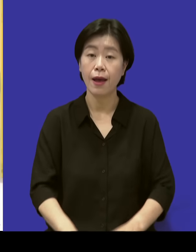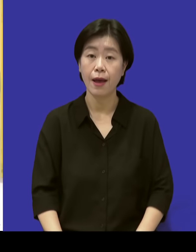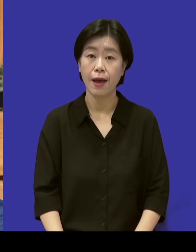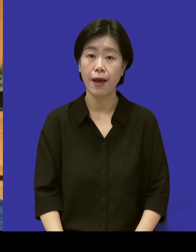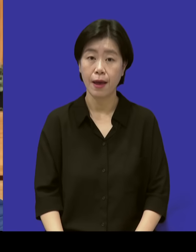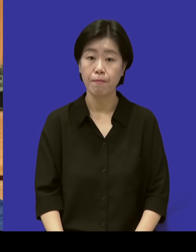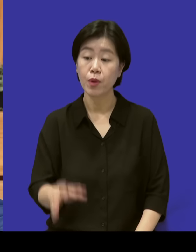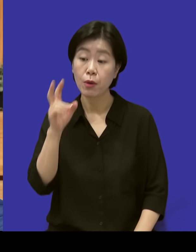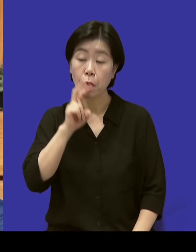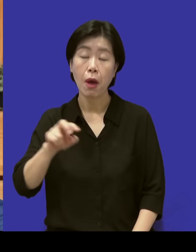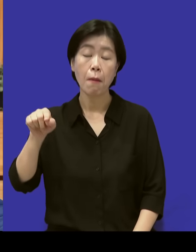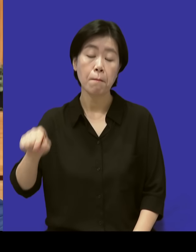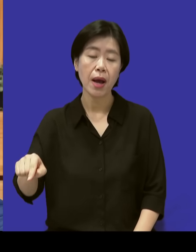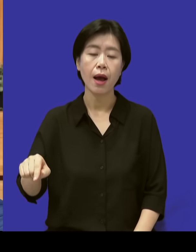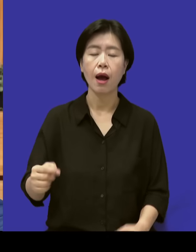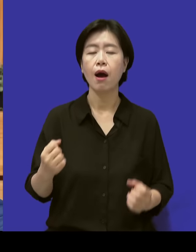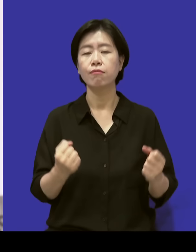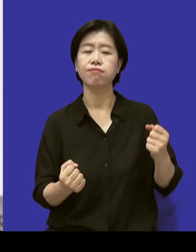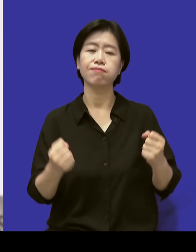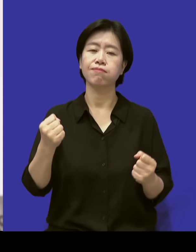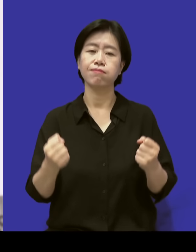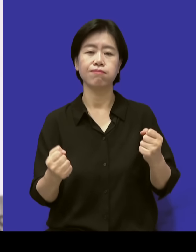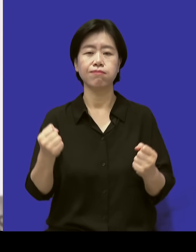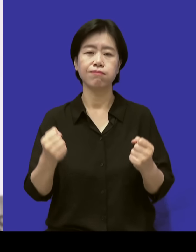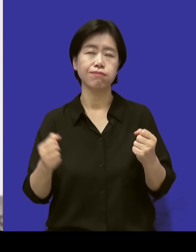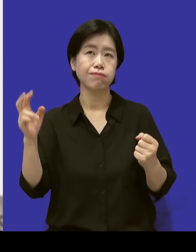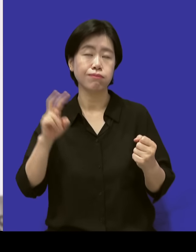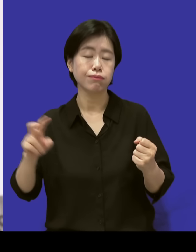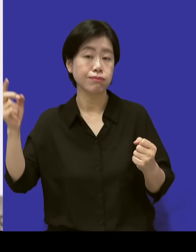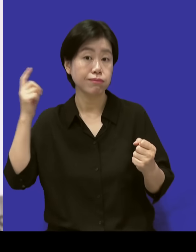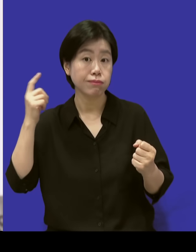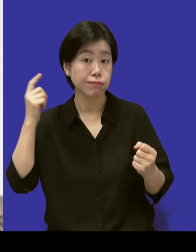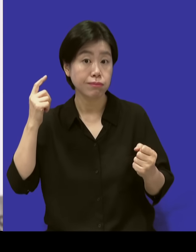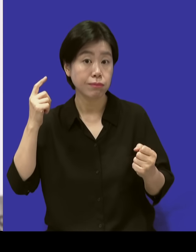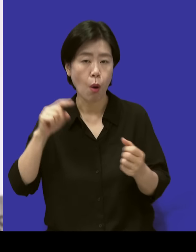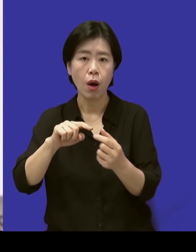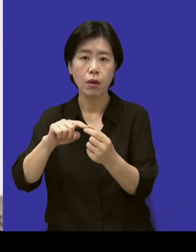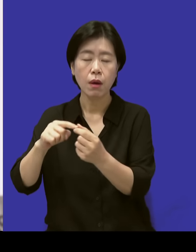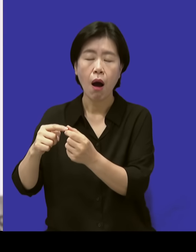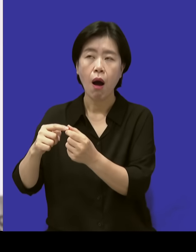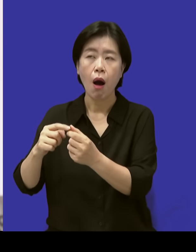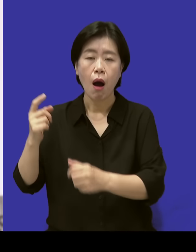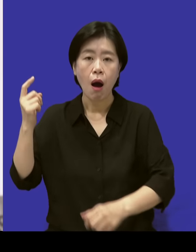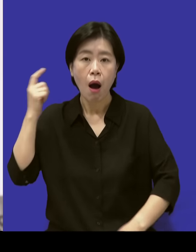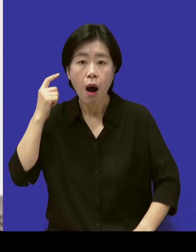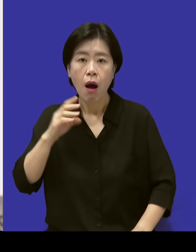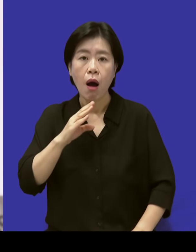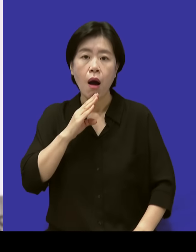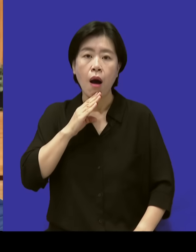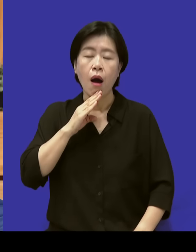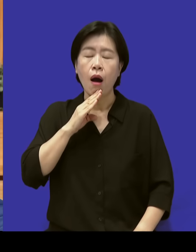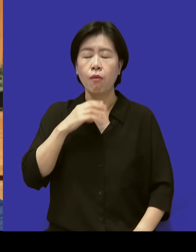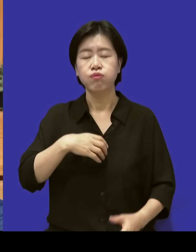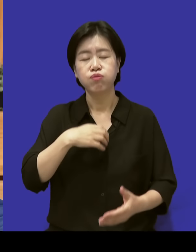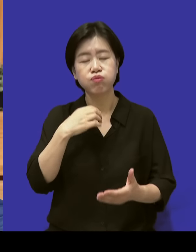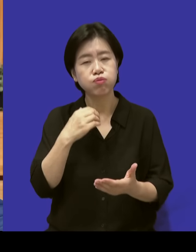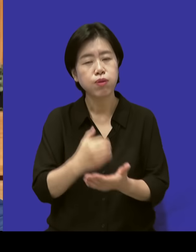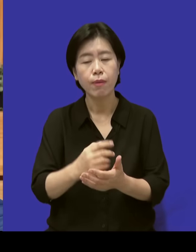찬양을 들으면서 갔어요. 네. 찬양 들어갔는데 너무 그 찬양 가사에 너무 은혜가 되는 거예요. 은혜가 돼서 막 눈물이 막 날려고